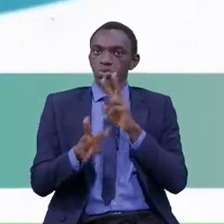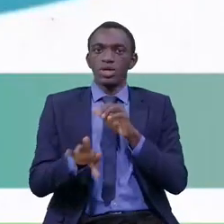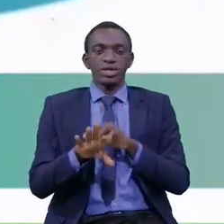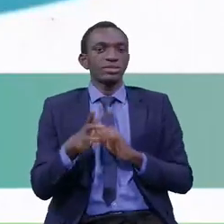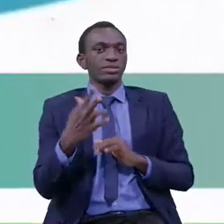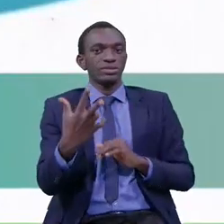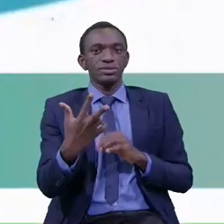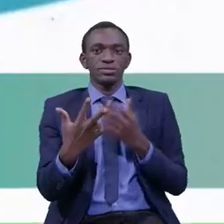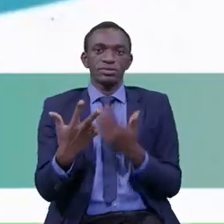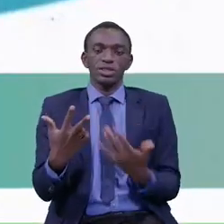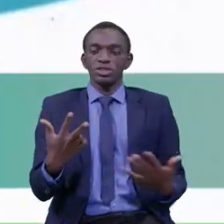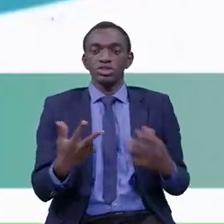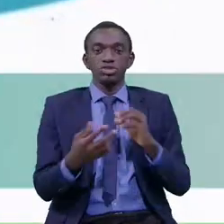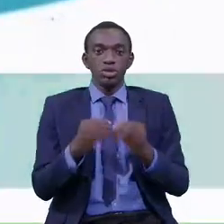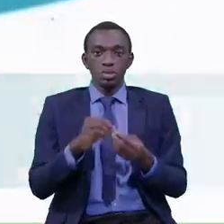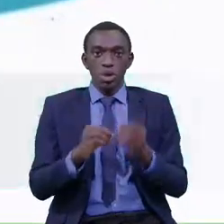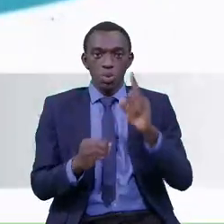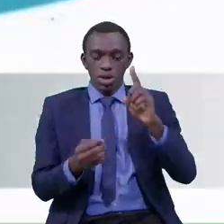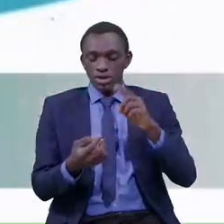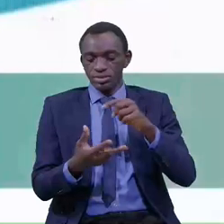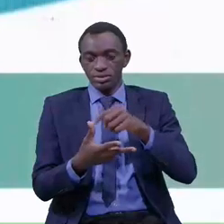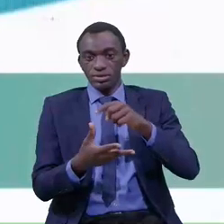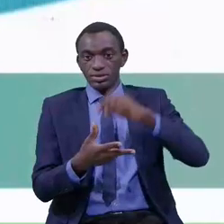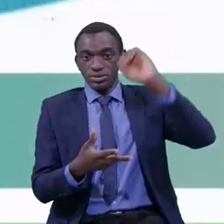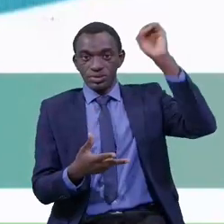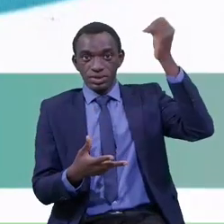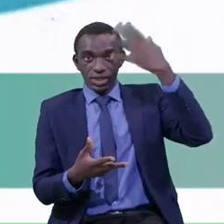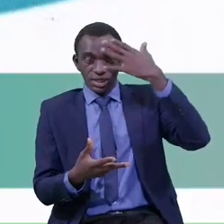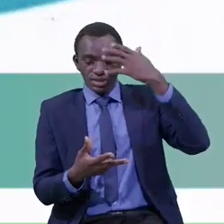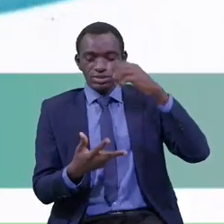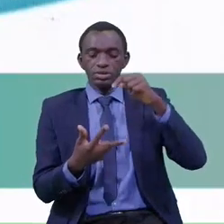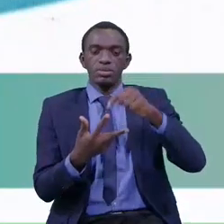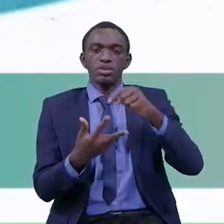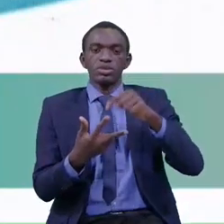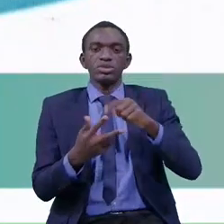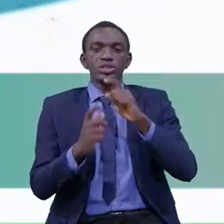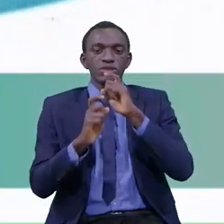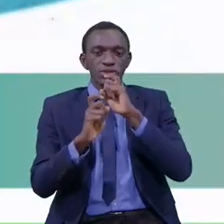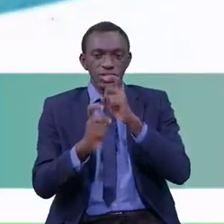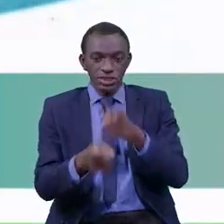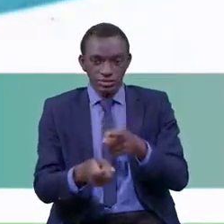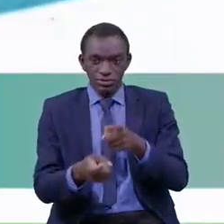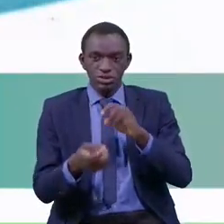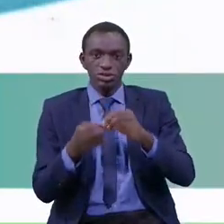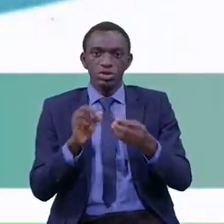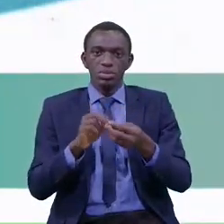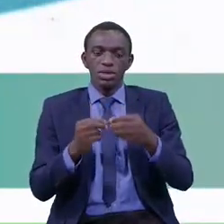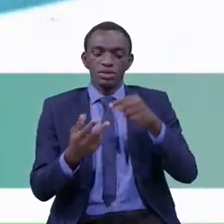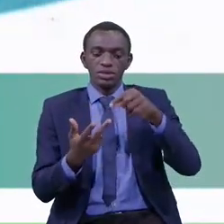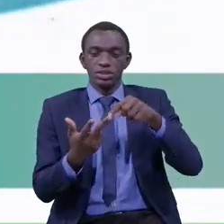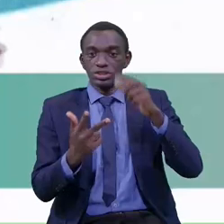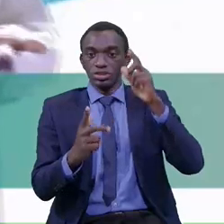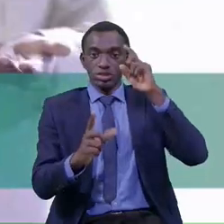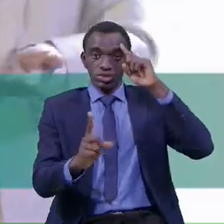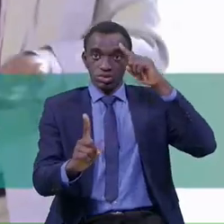Nous parlons de trois choses. Il y a la grâce, il y a le don, troisièmement, il y a les